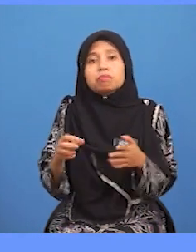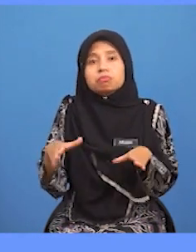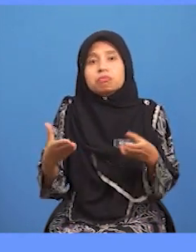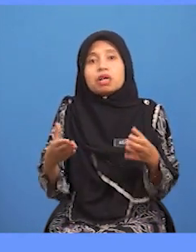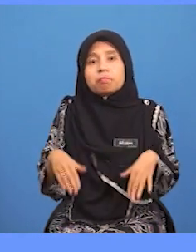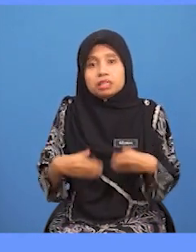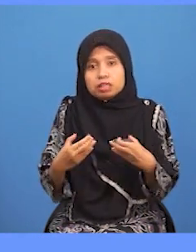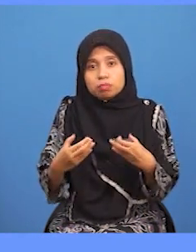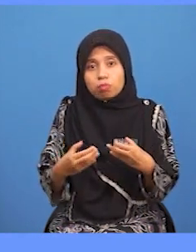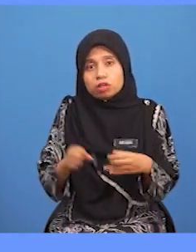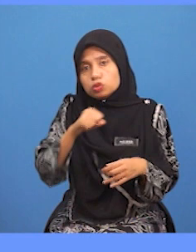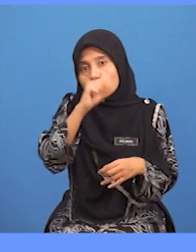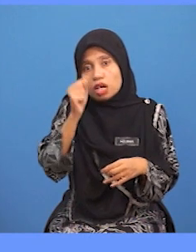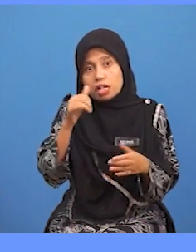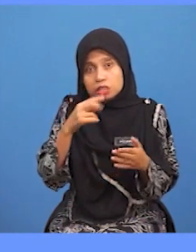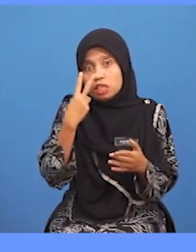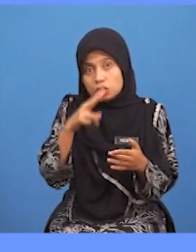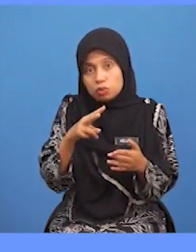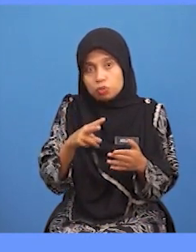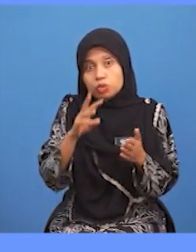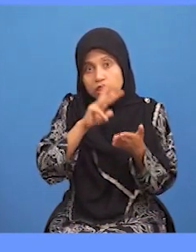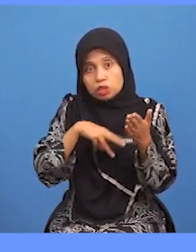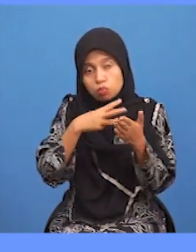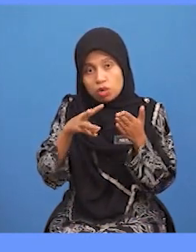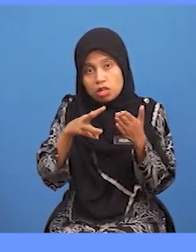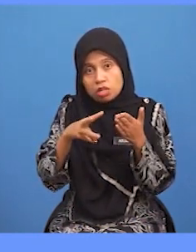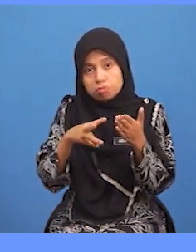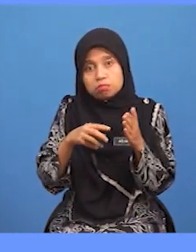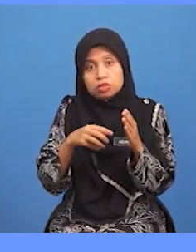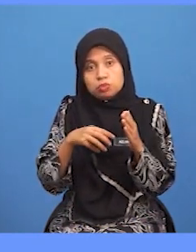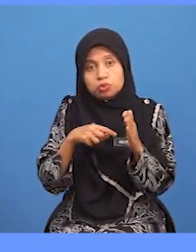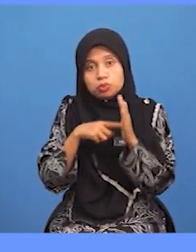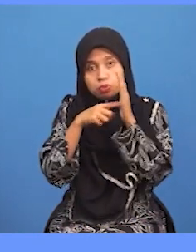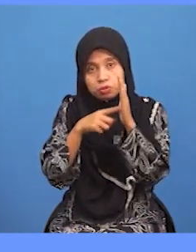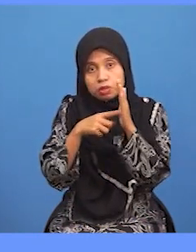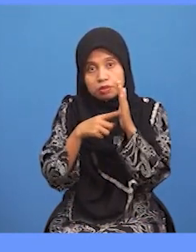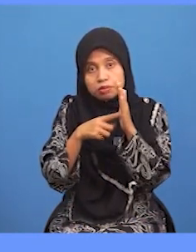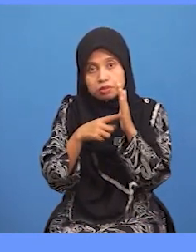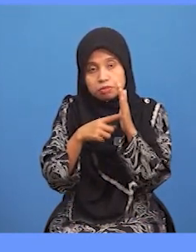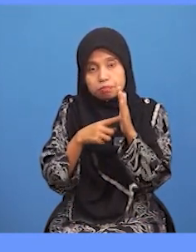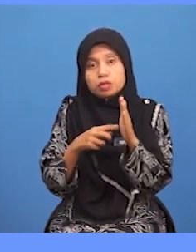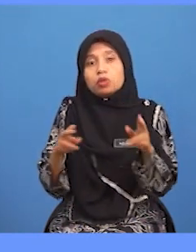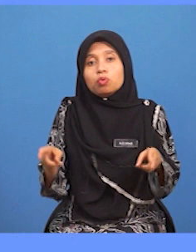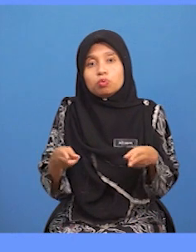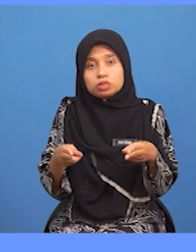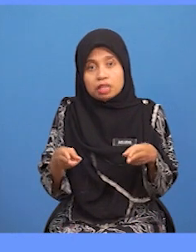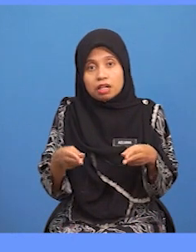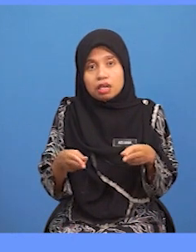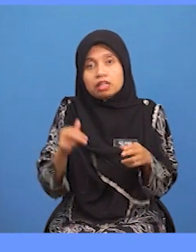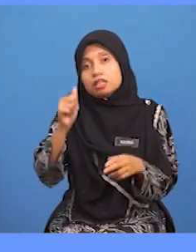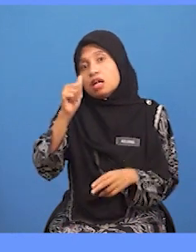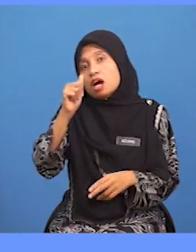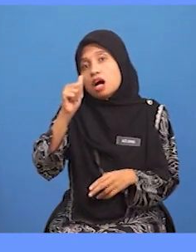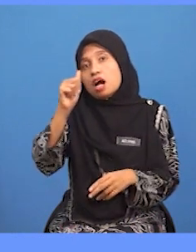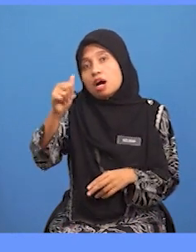dibuat. Berdasarkan soalan berikut, jadual berikut menunjukkan jumlah kos dan jumlah hasil perusahaan